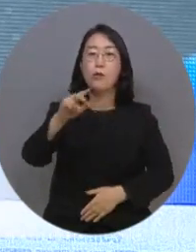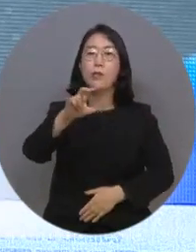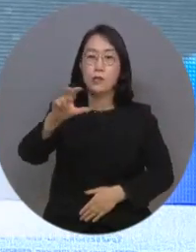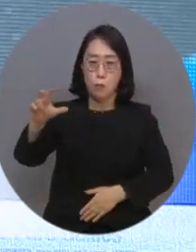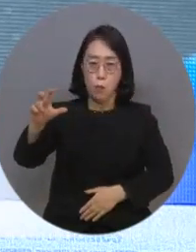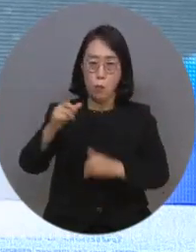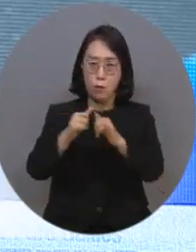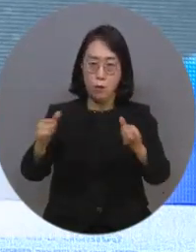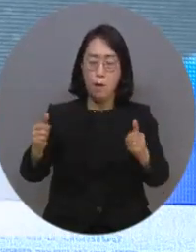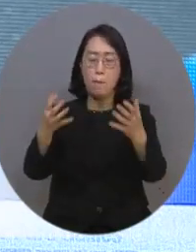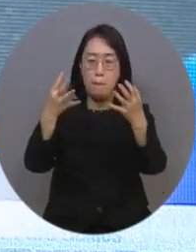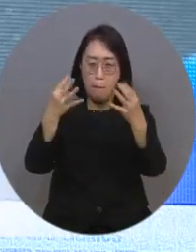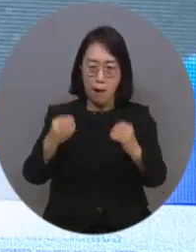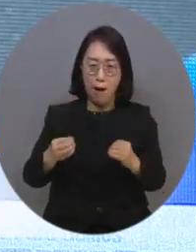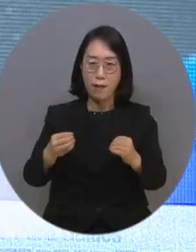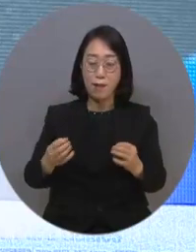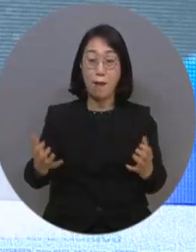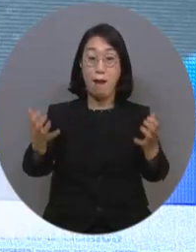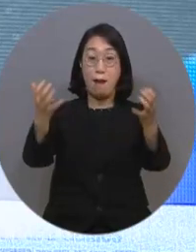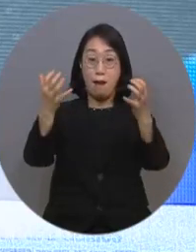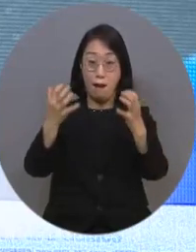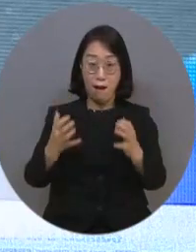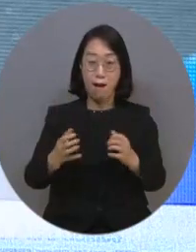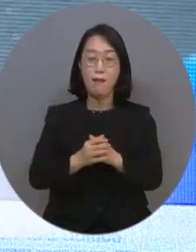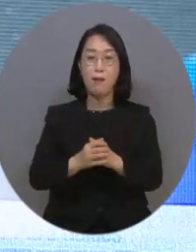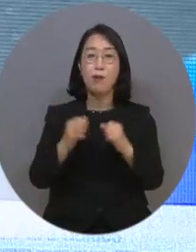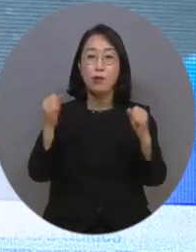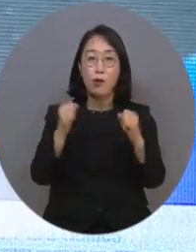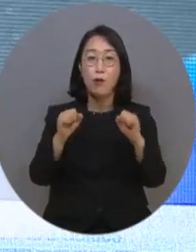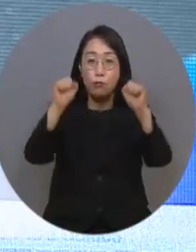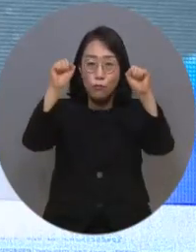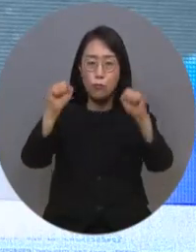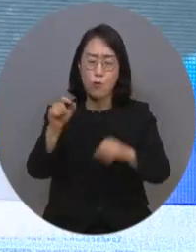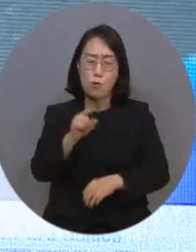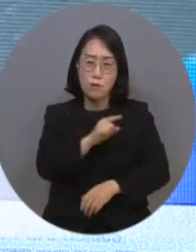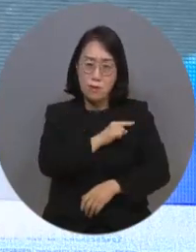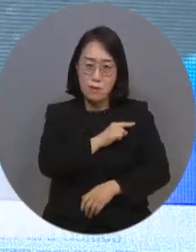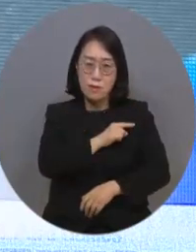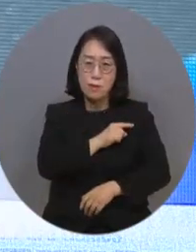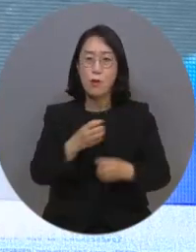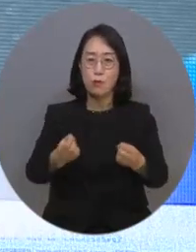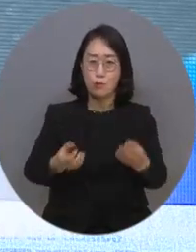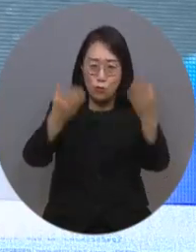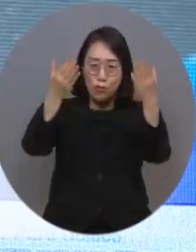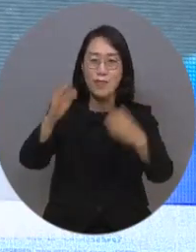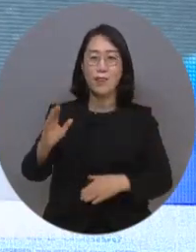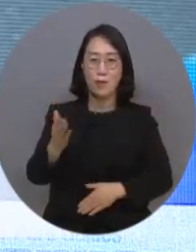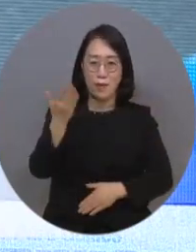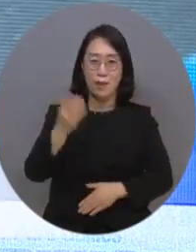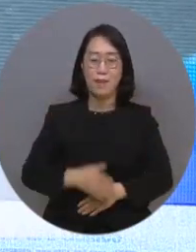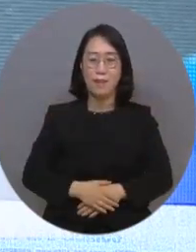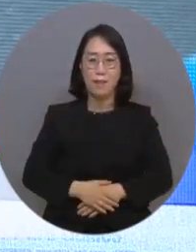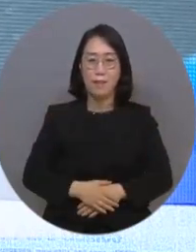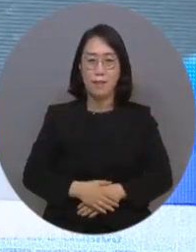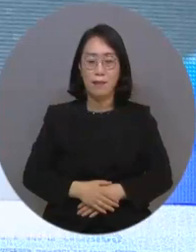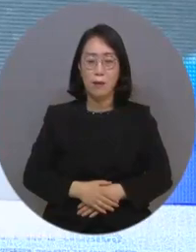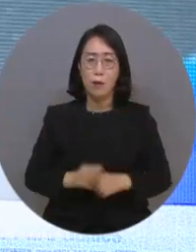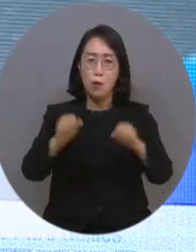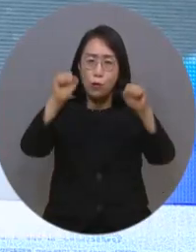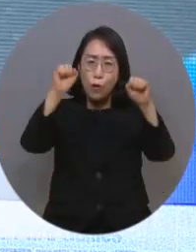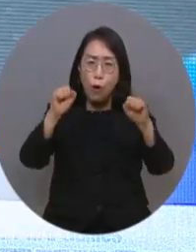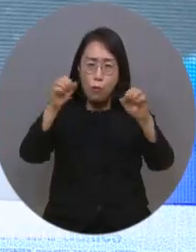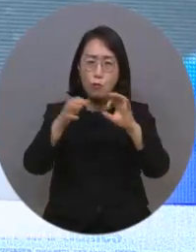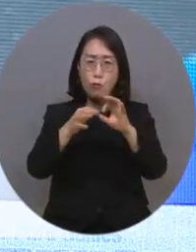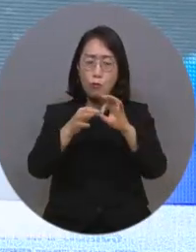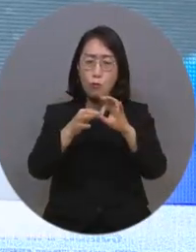1025명의 선수단이 참가하는 동계 스포츠 최대 축제가 되었습니다. 동계 종목